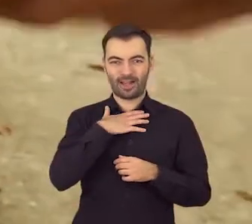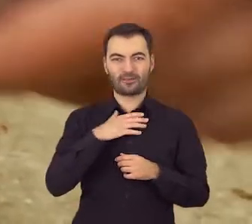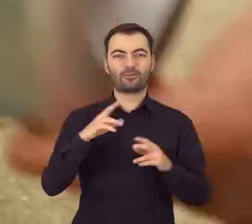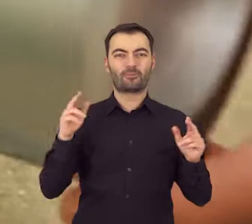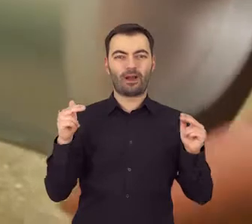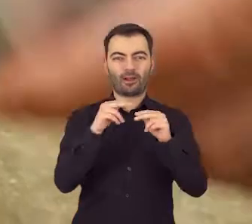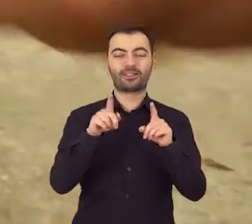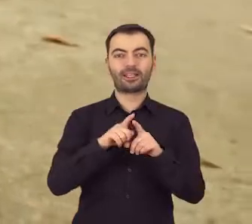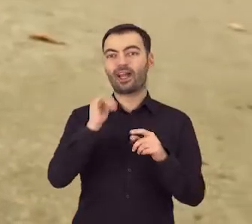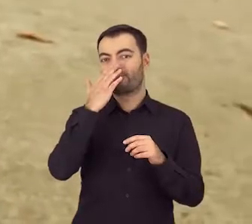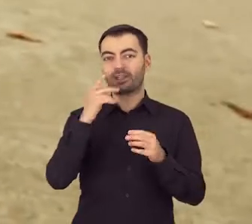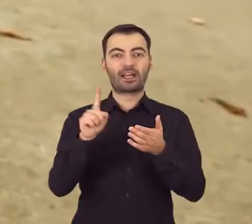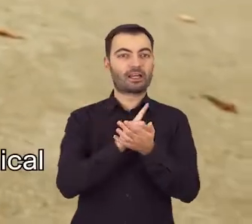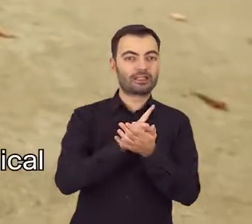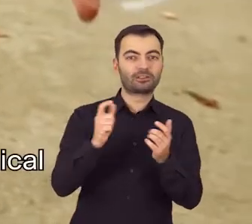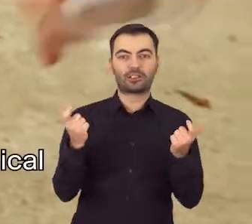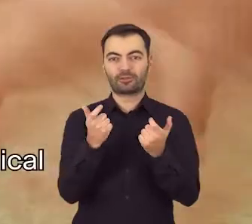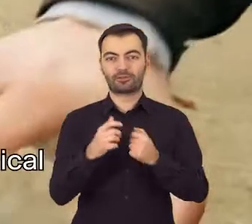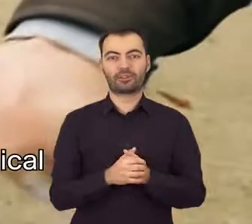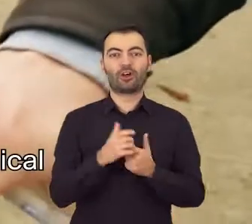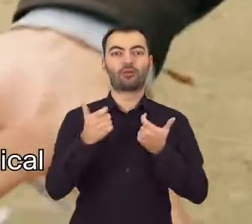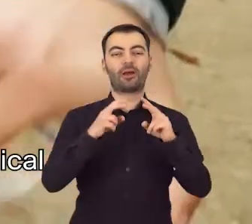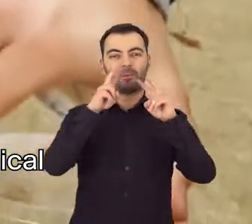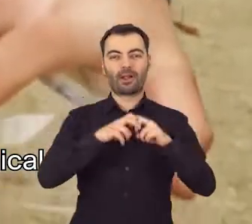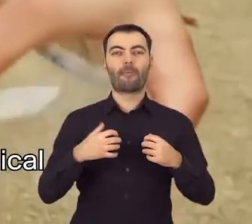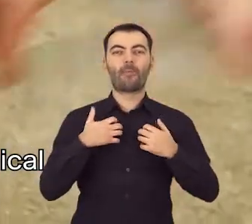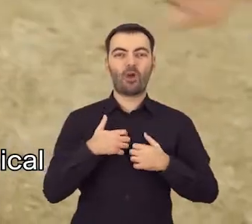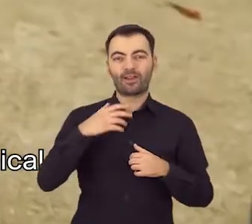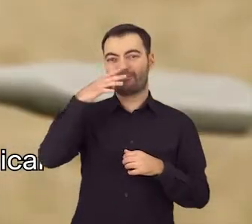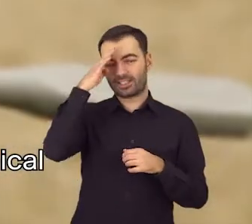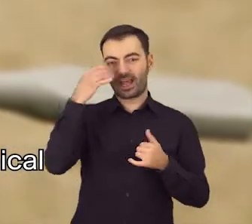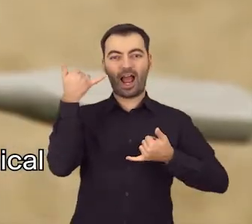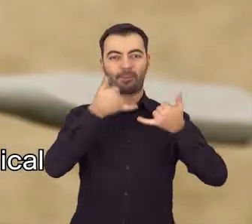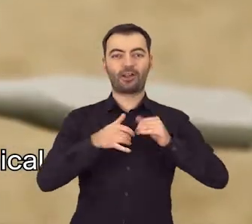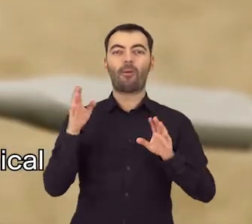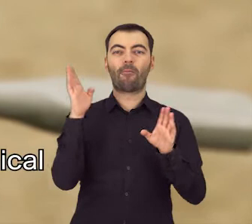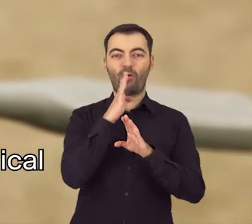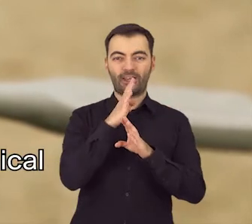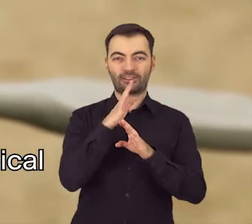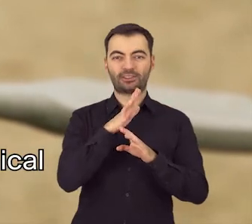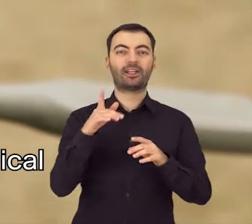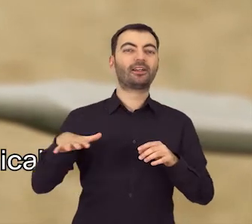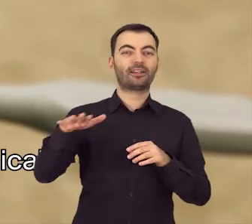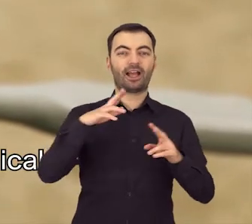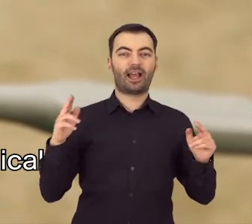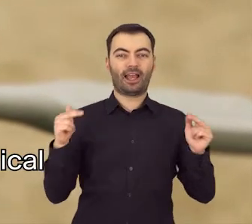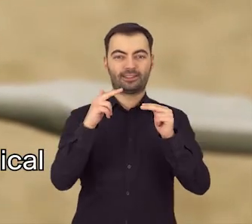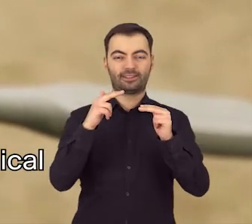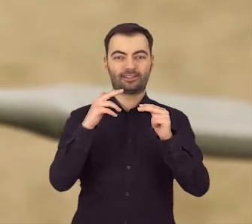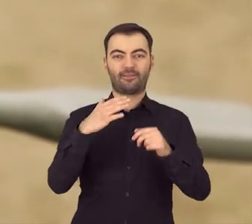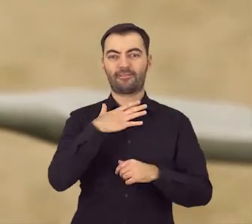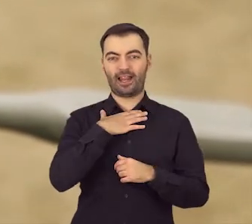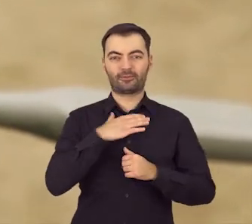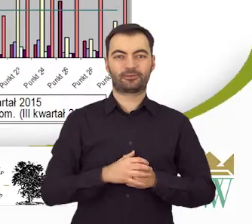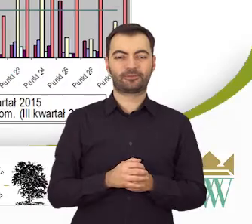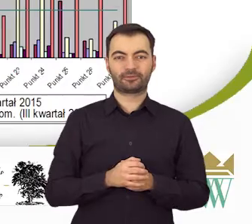potencjalne zagrożenia. Przeprowadzono m.in. badania biologiczne, fizyczne i chemiczne powietrza rezydencji wilanowskiej.